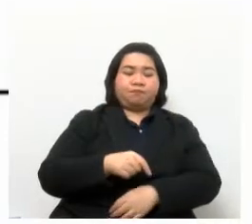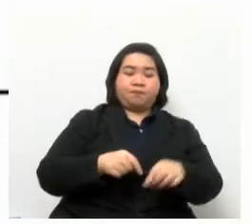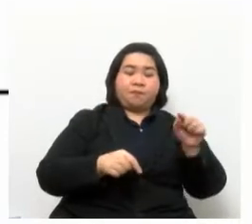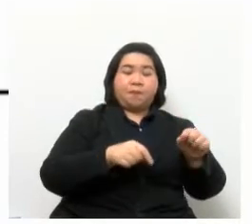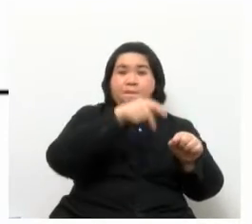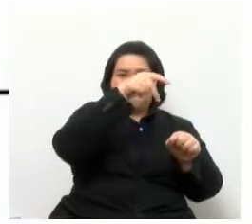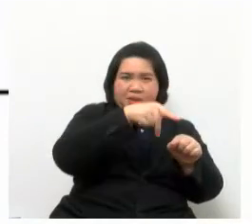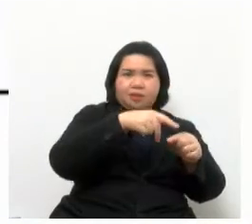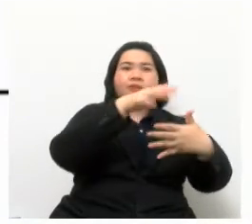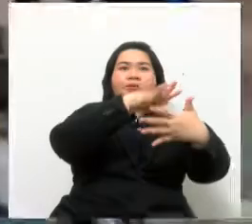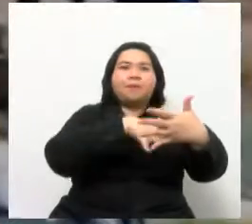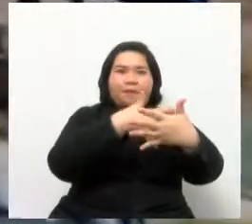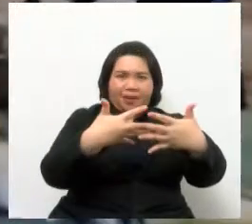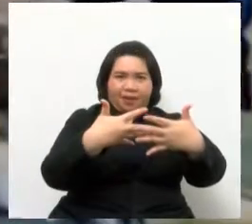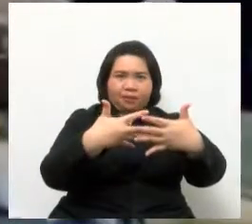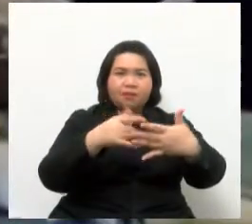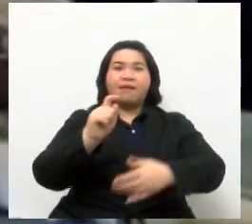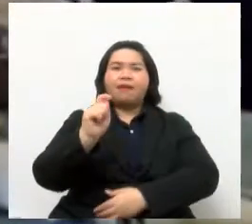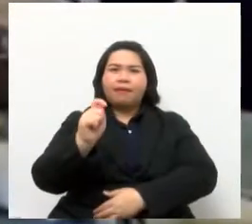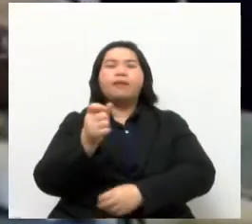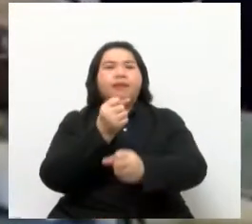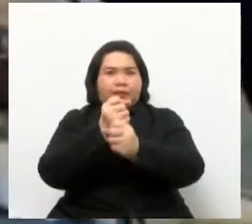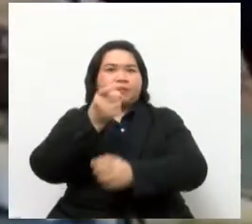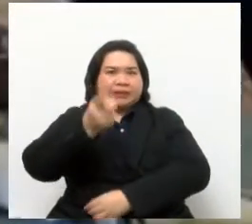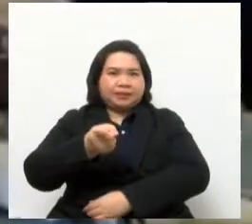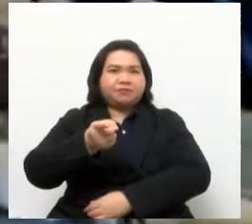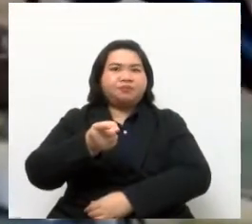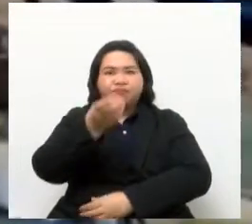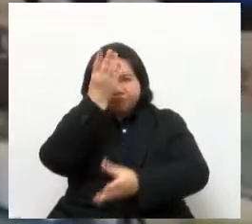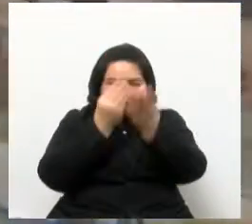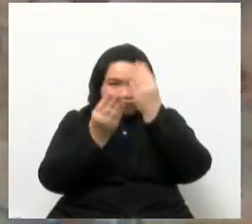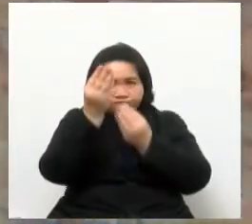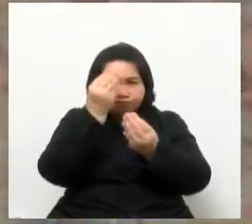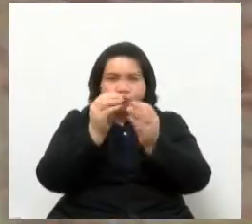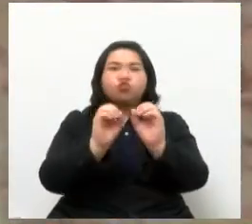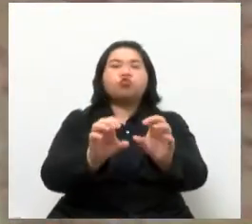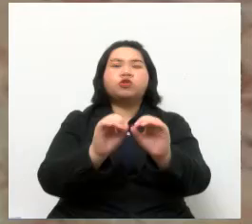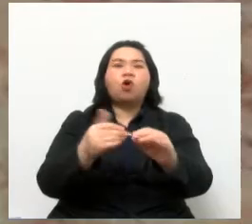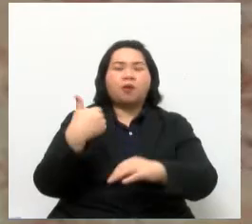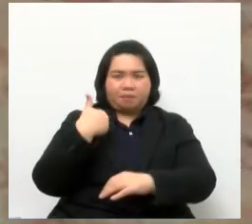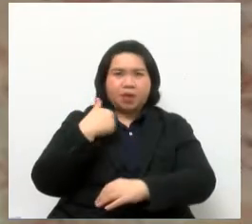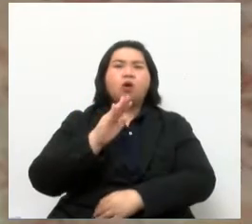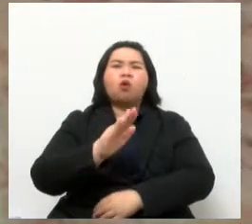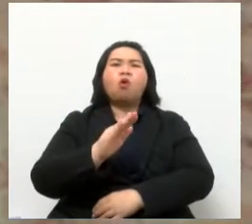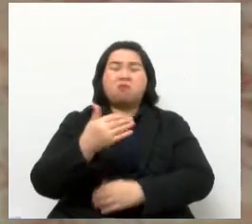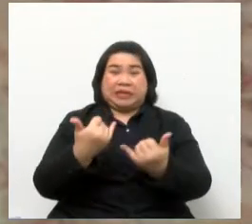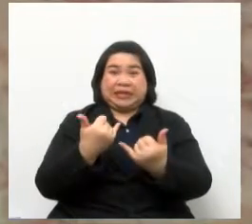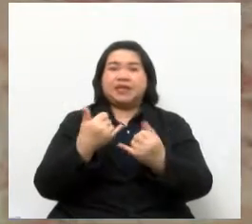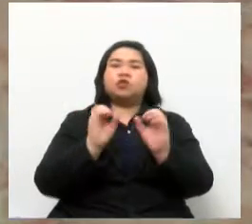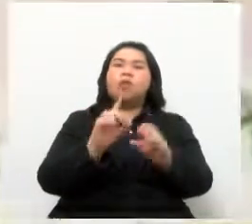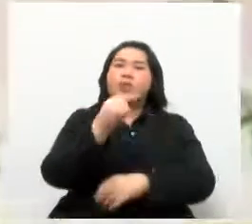plan การวางแผน A active learning การจัดการเรียนรู้ในศตวรรษที่21